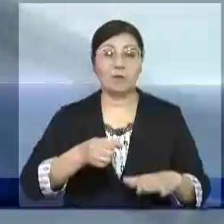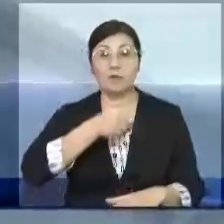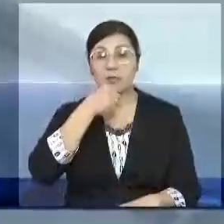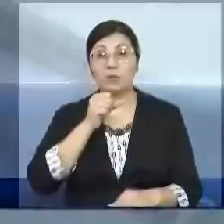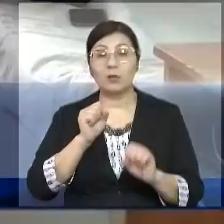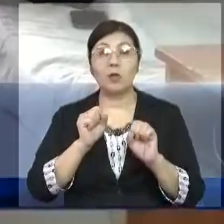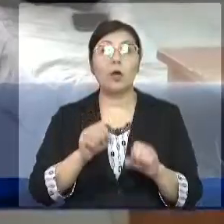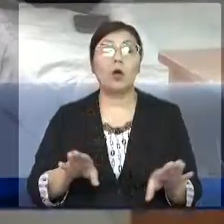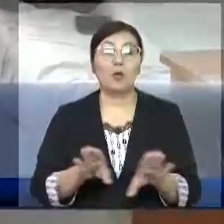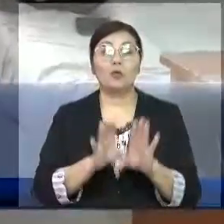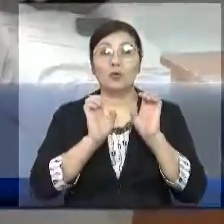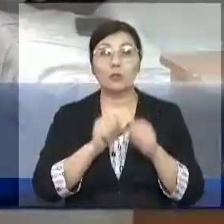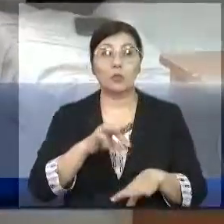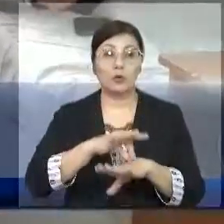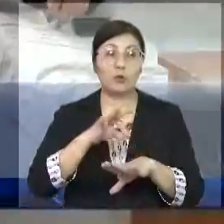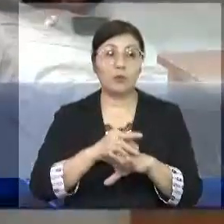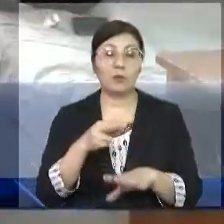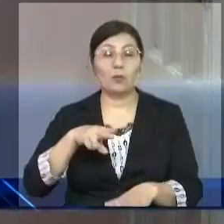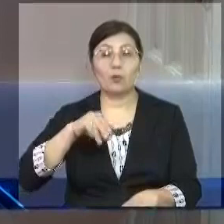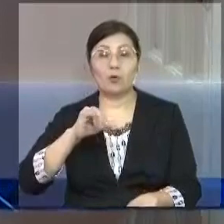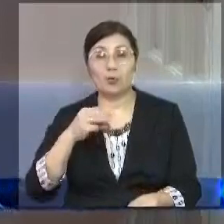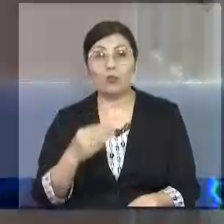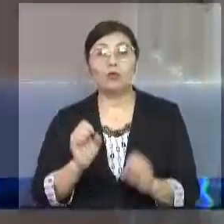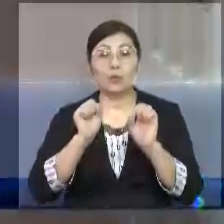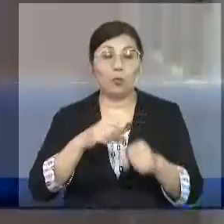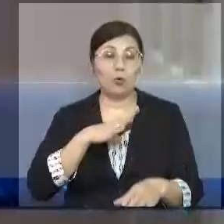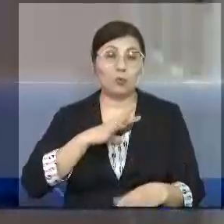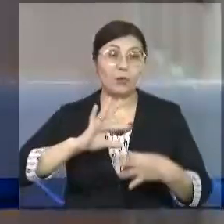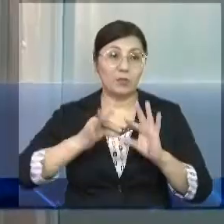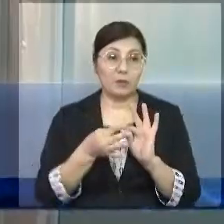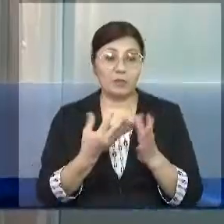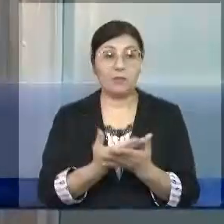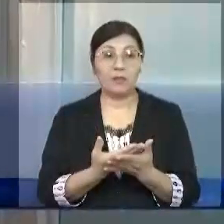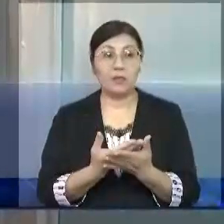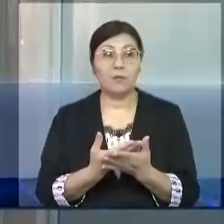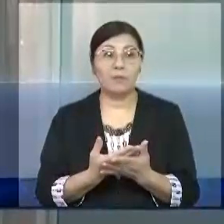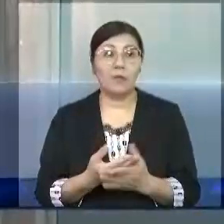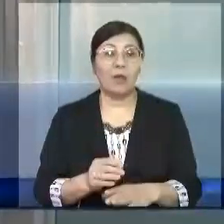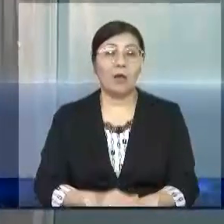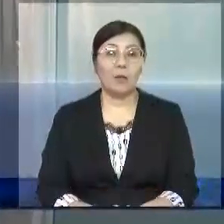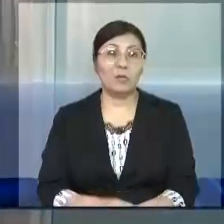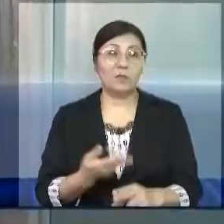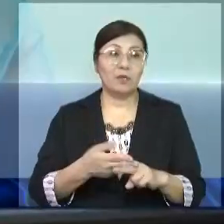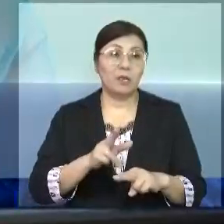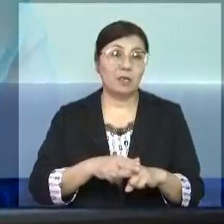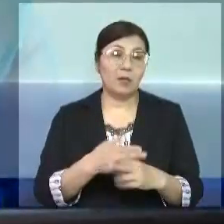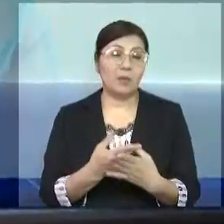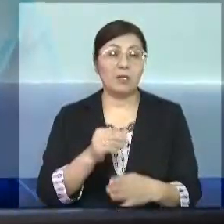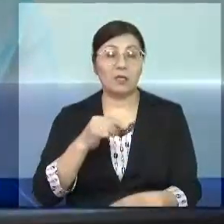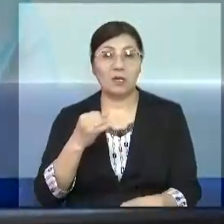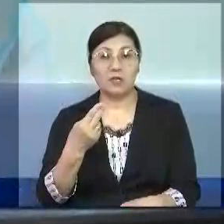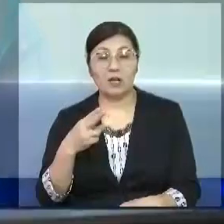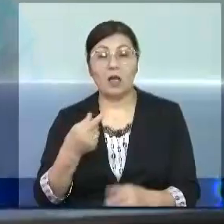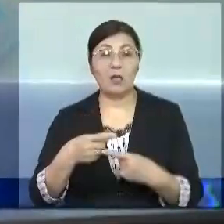могут заболеть. Отметим, при коклюше могут возникнуть серьезные осложнения, такие как перелом ребер, разрыв барабанных перепонок, разрыв прямой кишки и